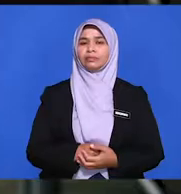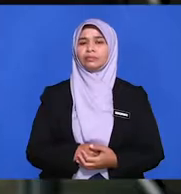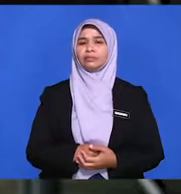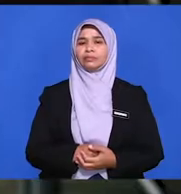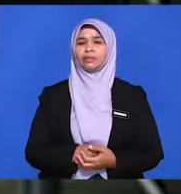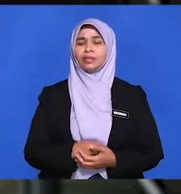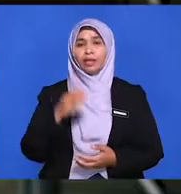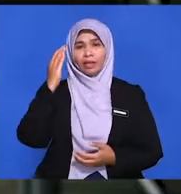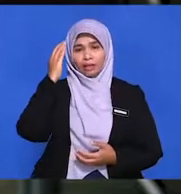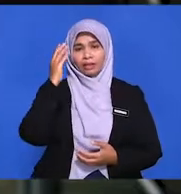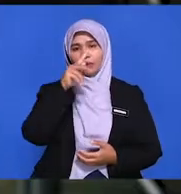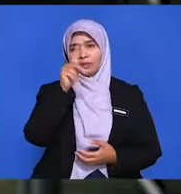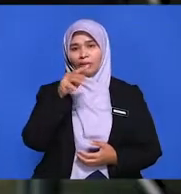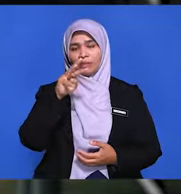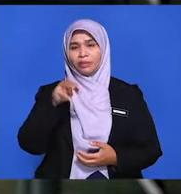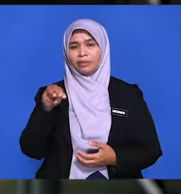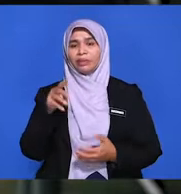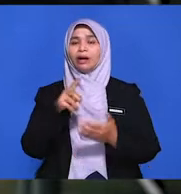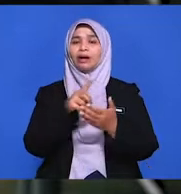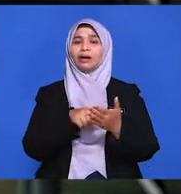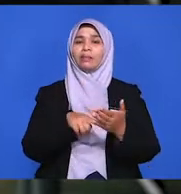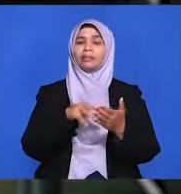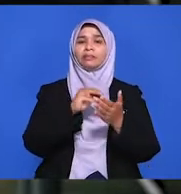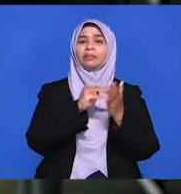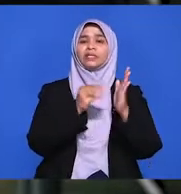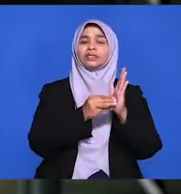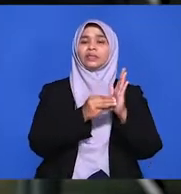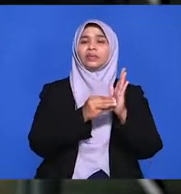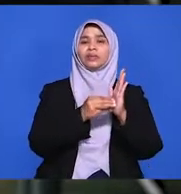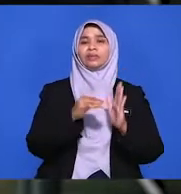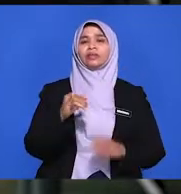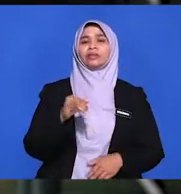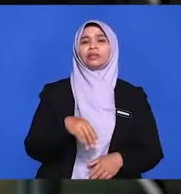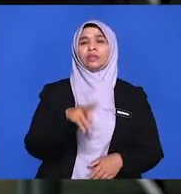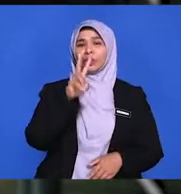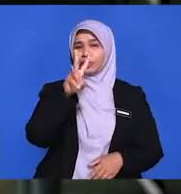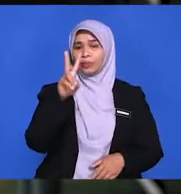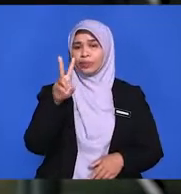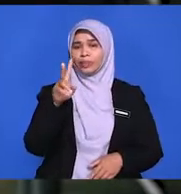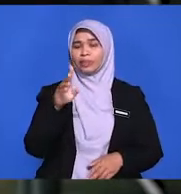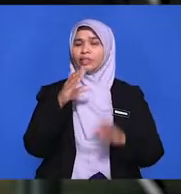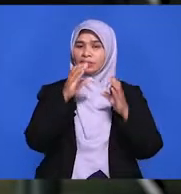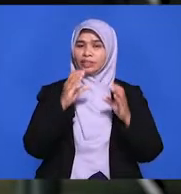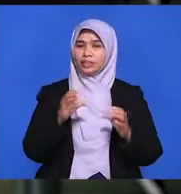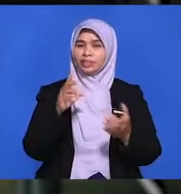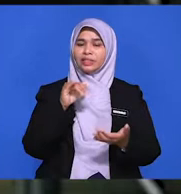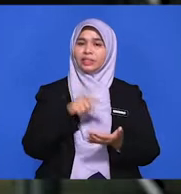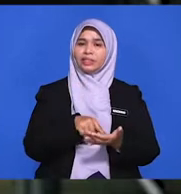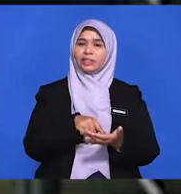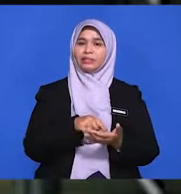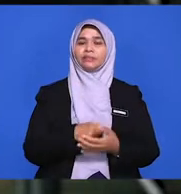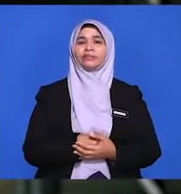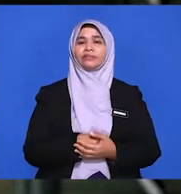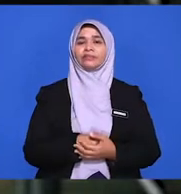Tahukah murid-murid apa yang dimaksudkan dengan kedua-dua kaedah yang cikgu nyatakan itu tadi?